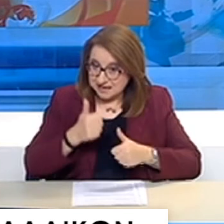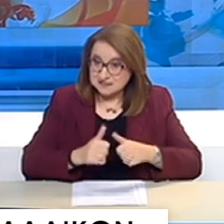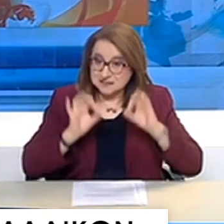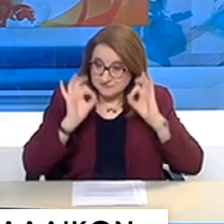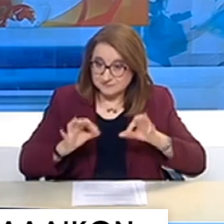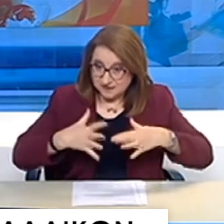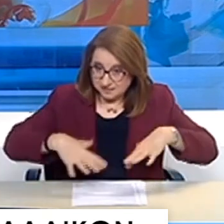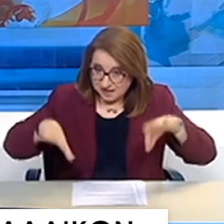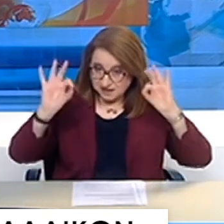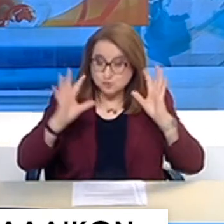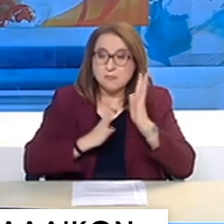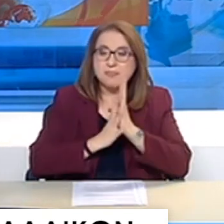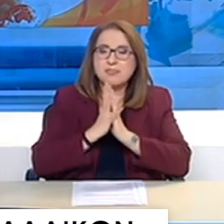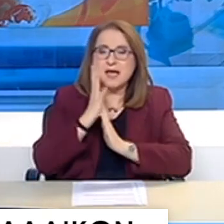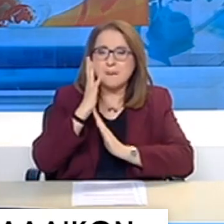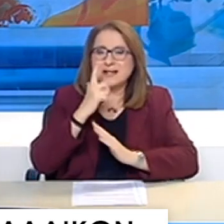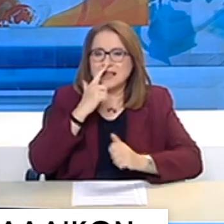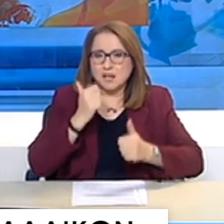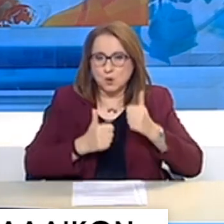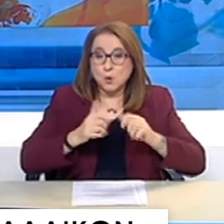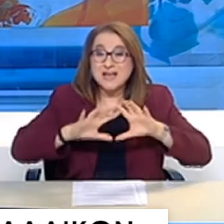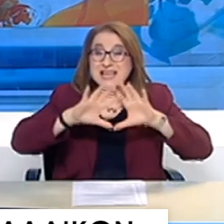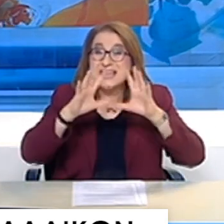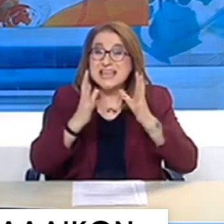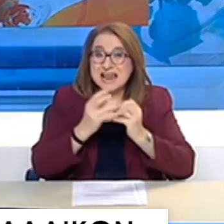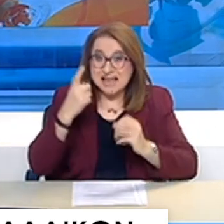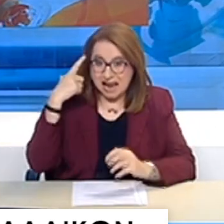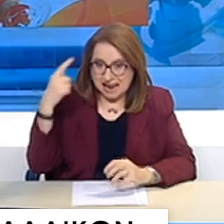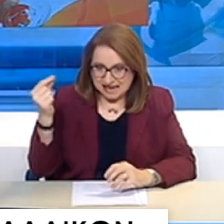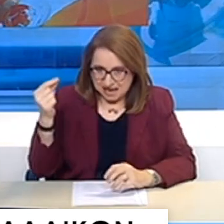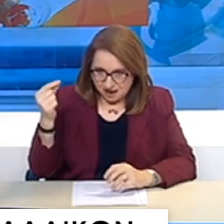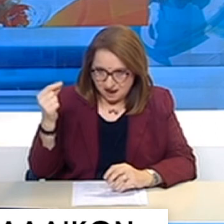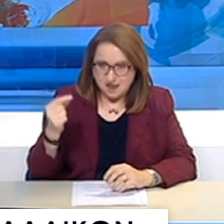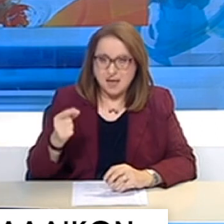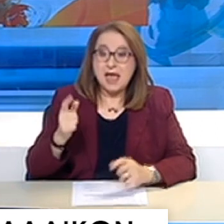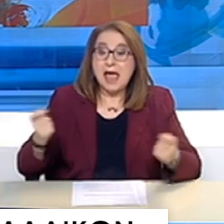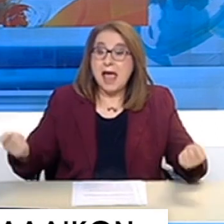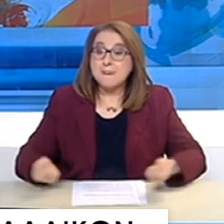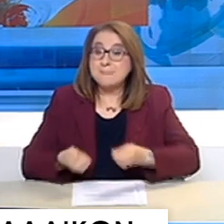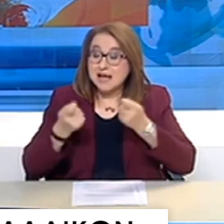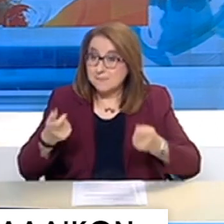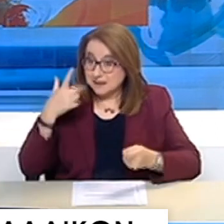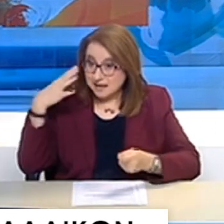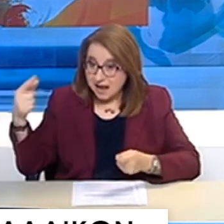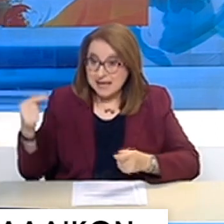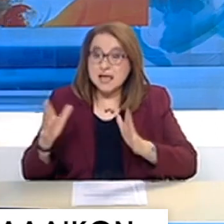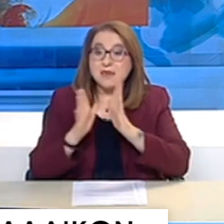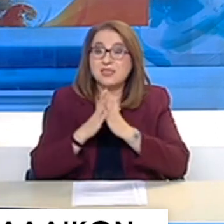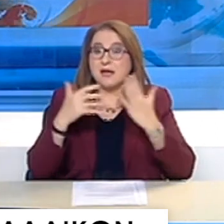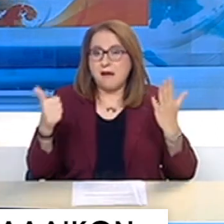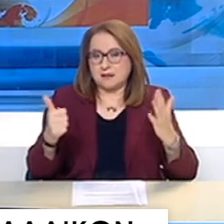2020. Ημερομηνία έναρξης για τα γενικά λύκεια η 15η Ιουνίου και για τα επαγγελματικά λύκεια